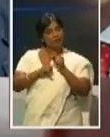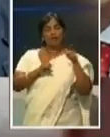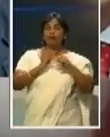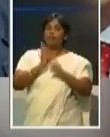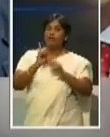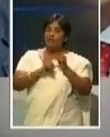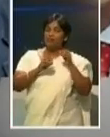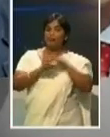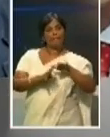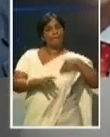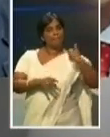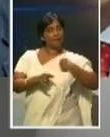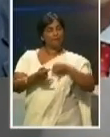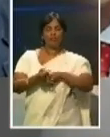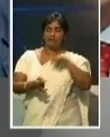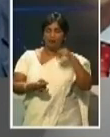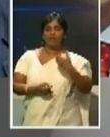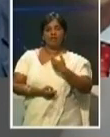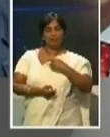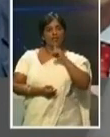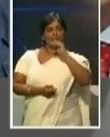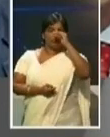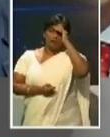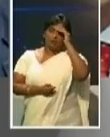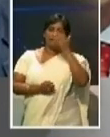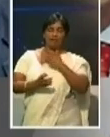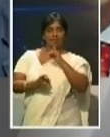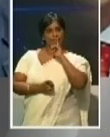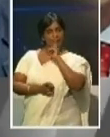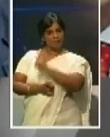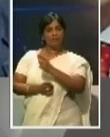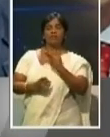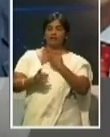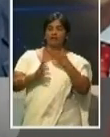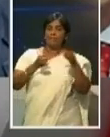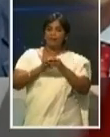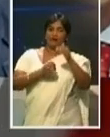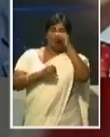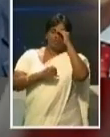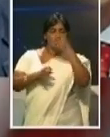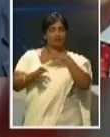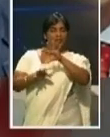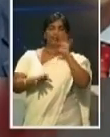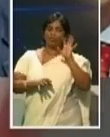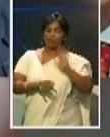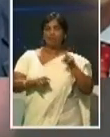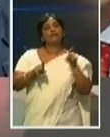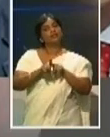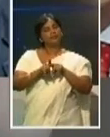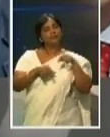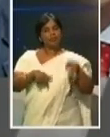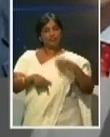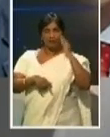එක්සත් ජාතික පක්ෂයේ මහලේකම්වරයා විදිහට මම කතානායකතුමාගෙන් ඉල්ලීමක් කරා පක්ෂයේ නායකතුමා පත් කරන්න කියලා. එය